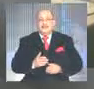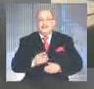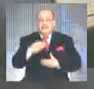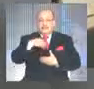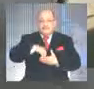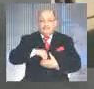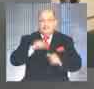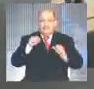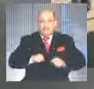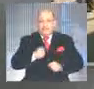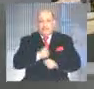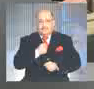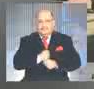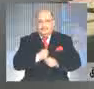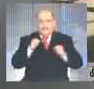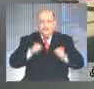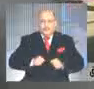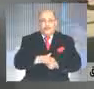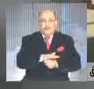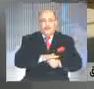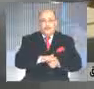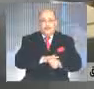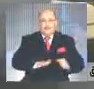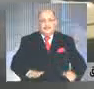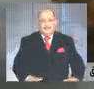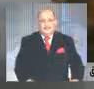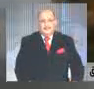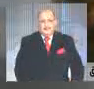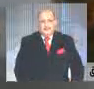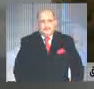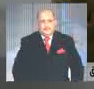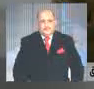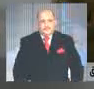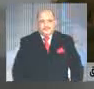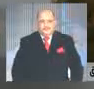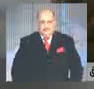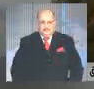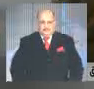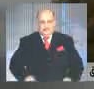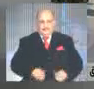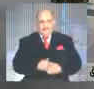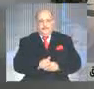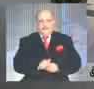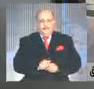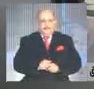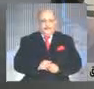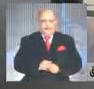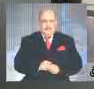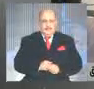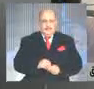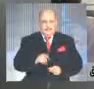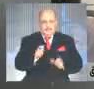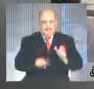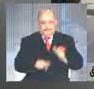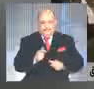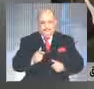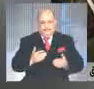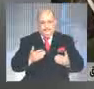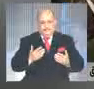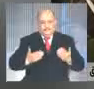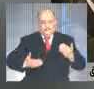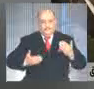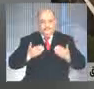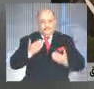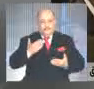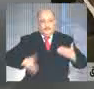بمناسبة الاحتفال باليوم العالمي للمعوق انتظمت بمدينة جملة من ولاية قبلي تظاهرة تنشيطية رياضية